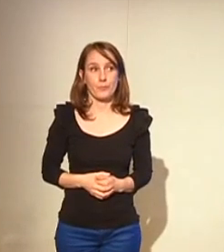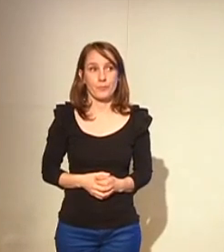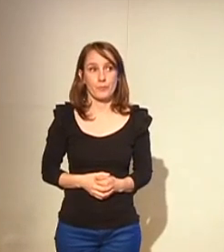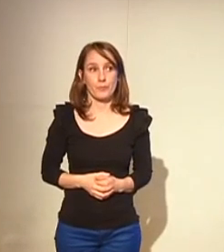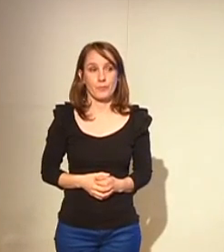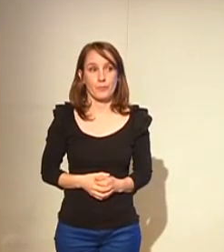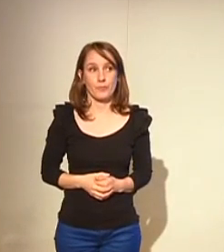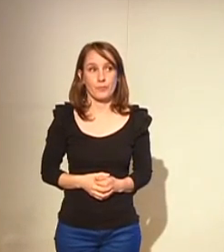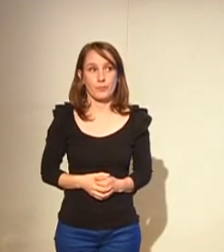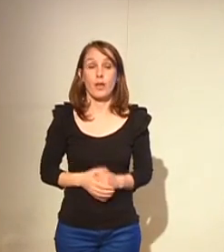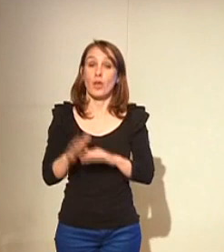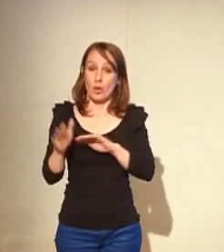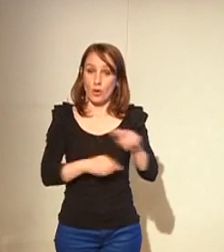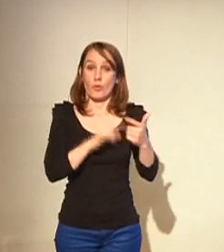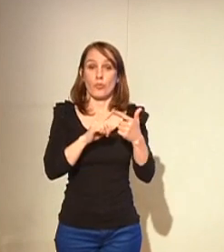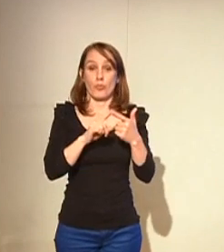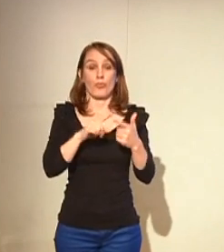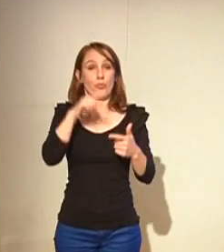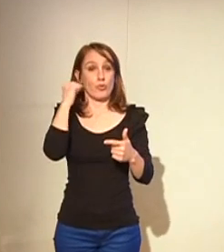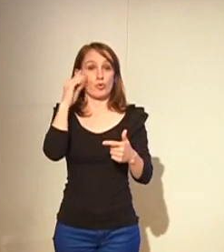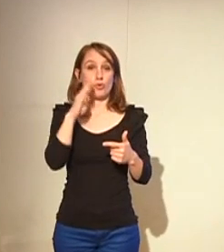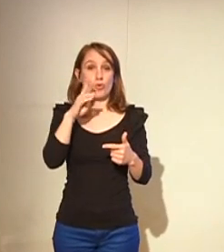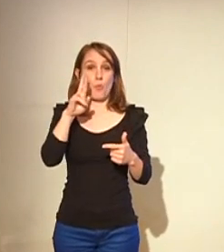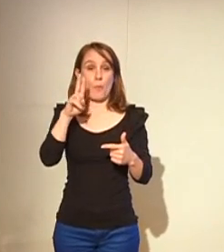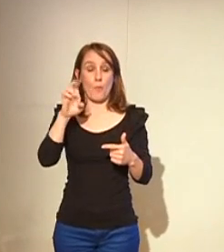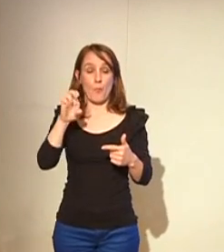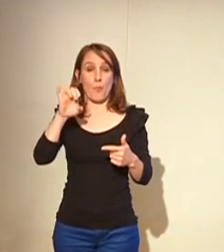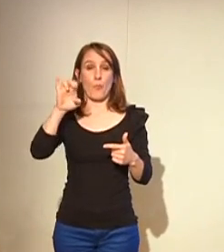fristau nous avons également la candidature de Monsieur